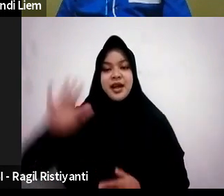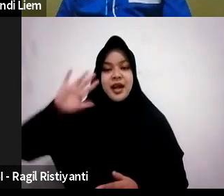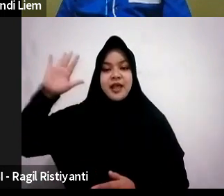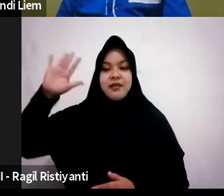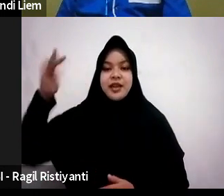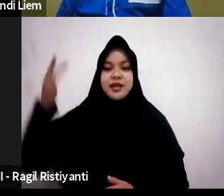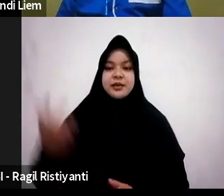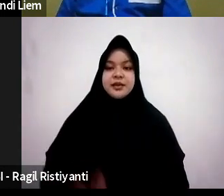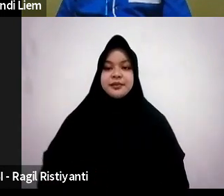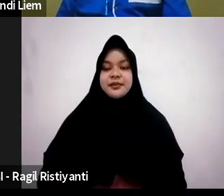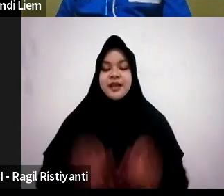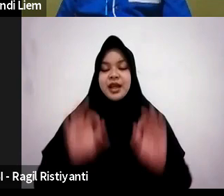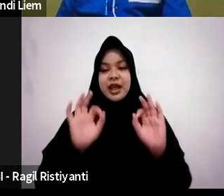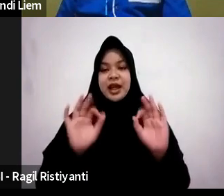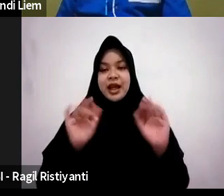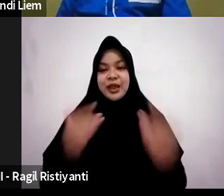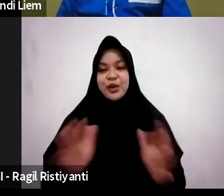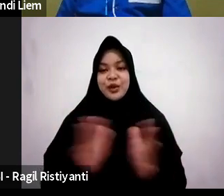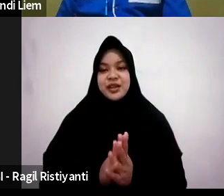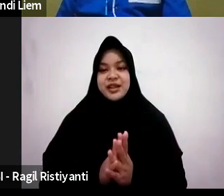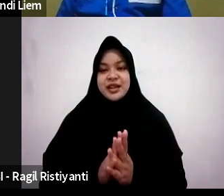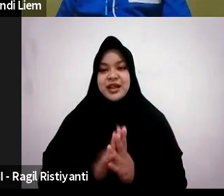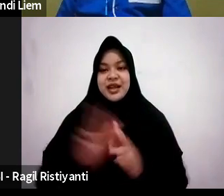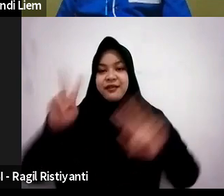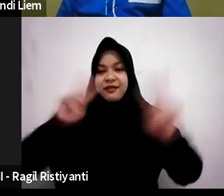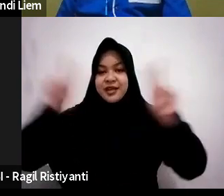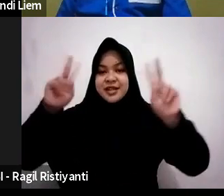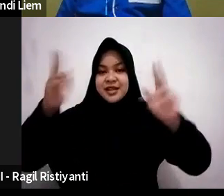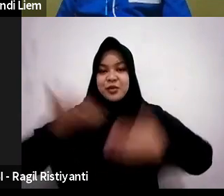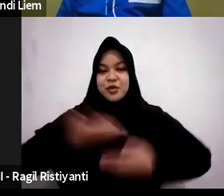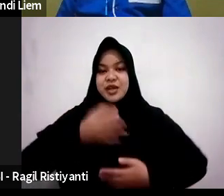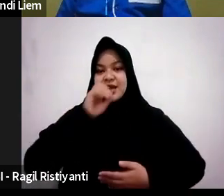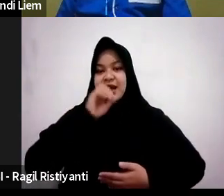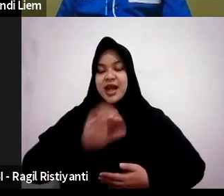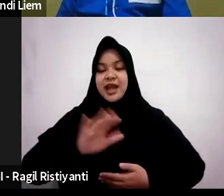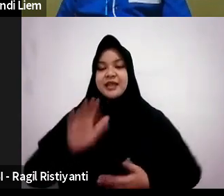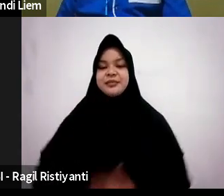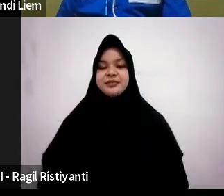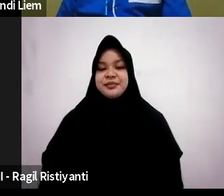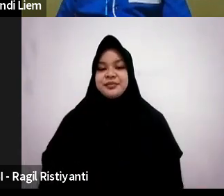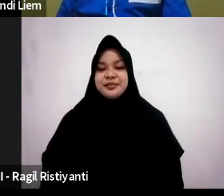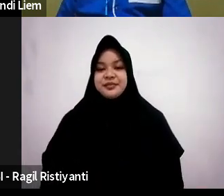dikira itu spicy Anda kini tersampaikan Tapi waktu sudah